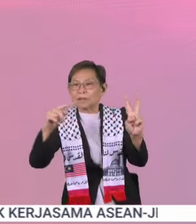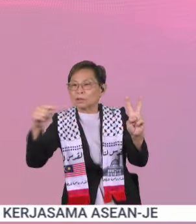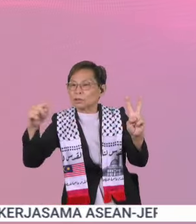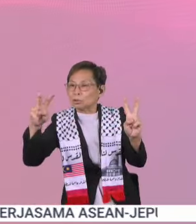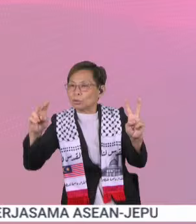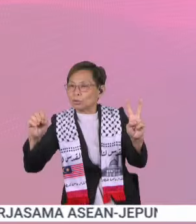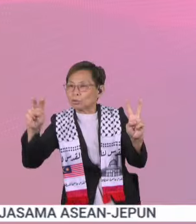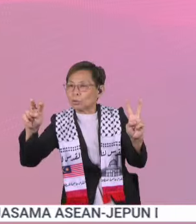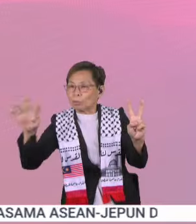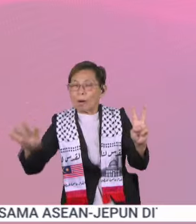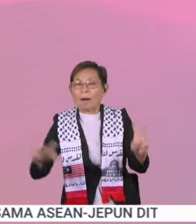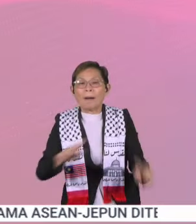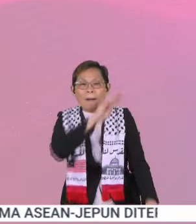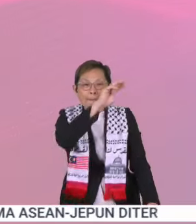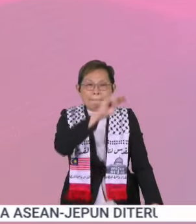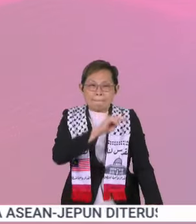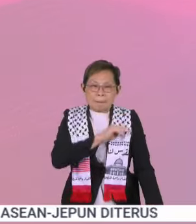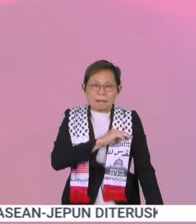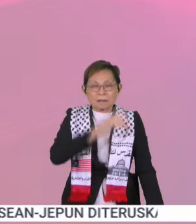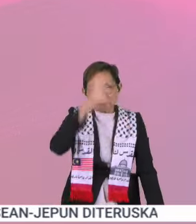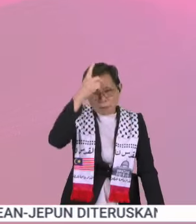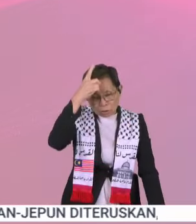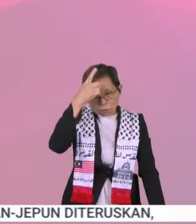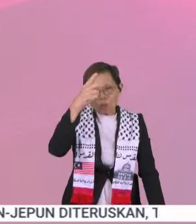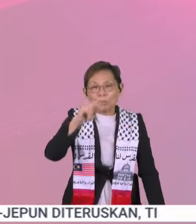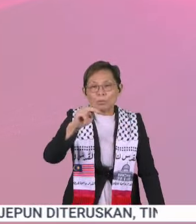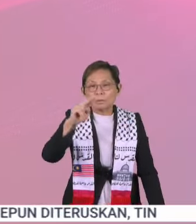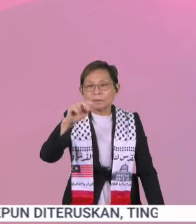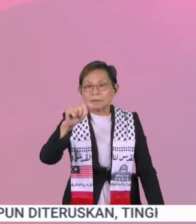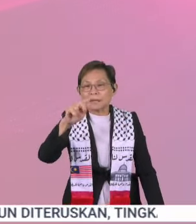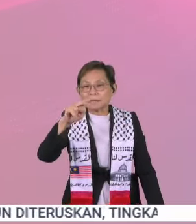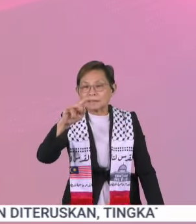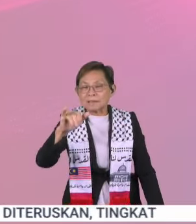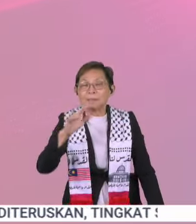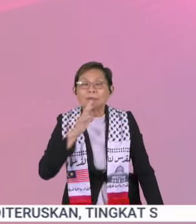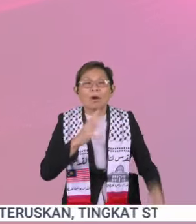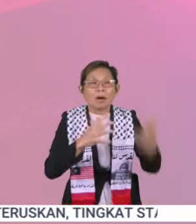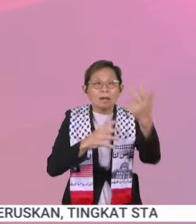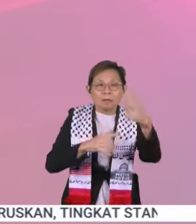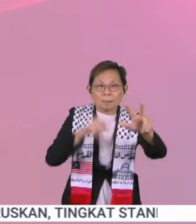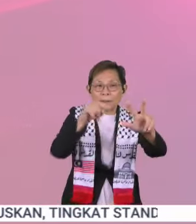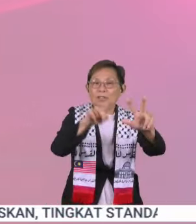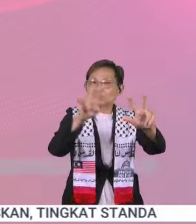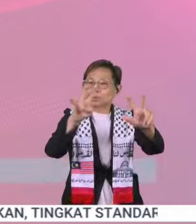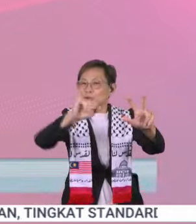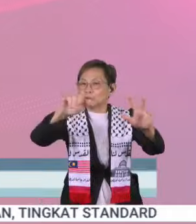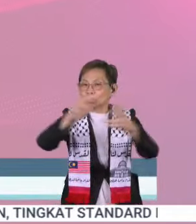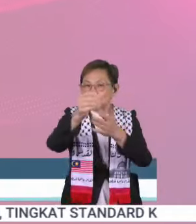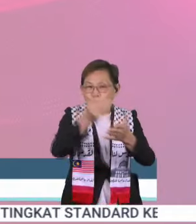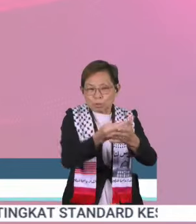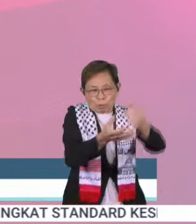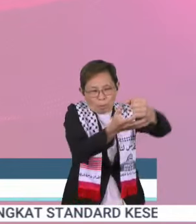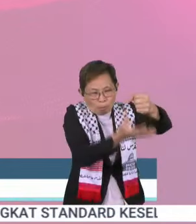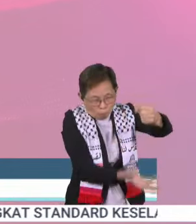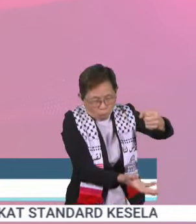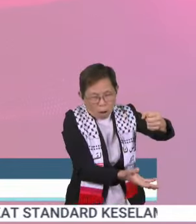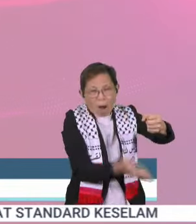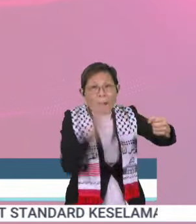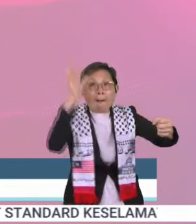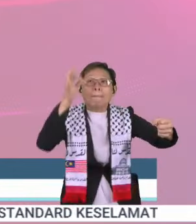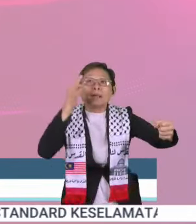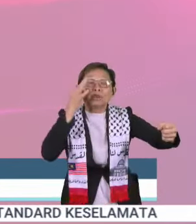menteri pembangunan wanita keluarga dan masyarakat Datuk Seri n suukri berkata r13.7 juta melibatkan peruntukan